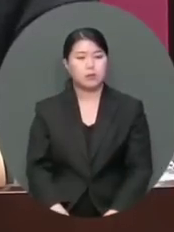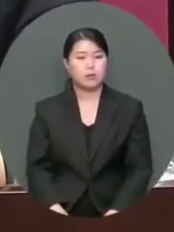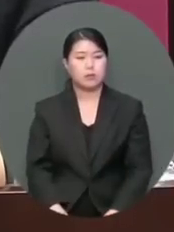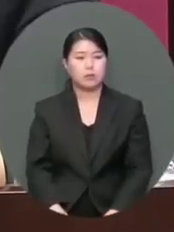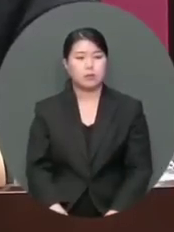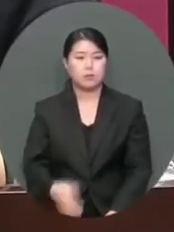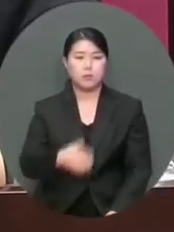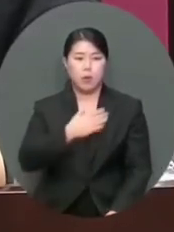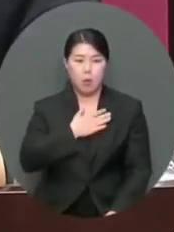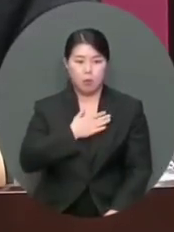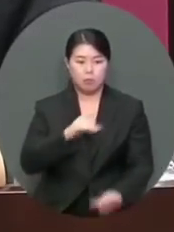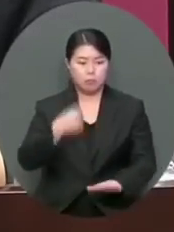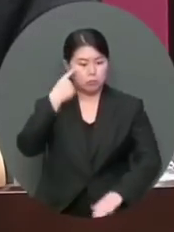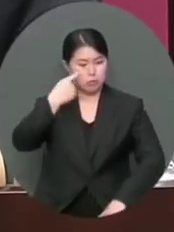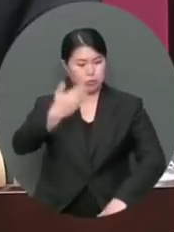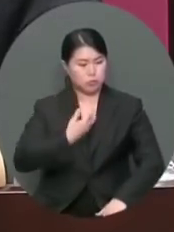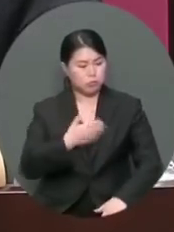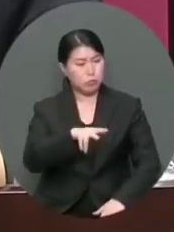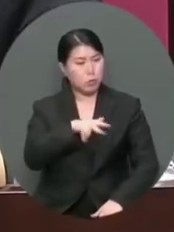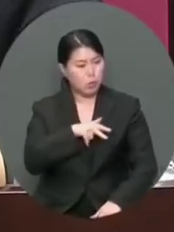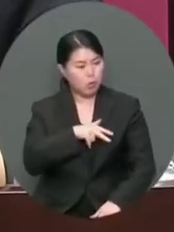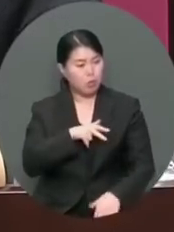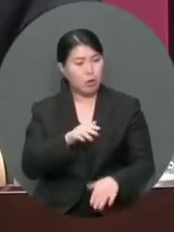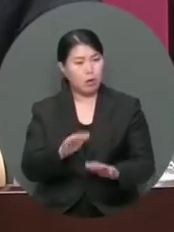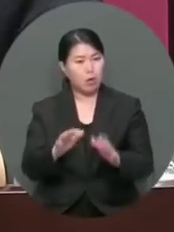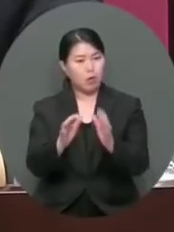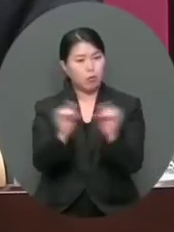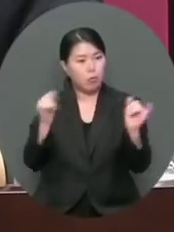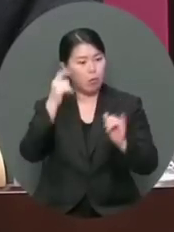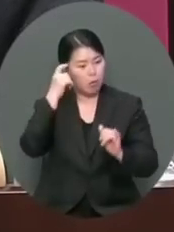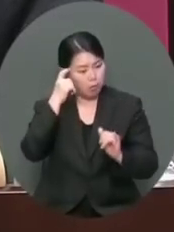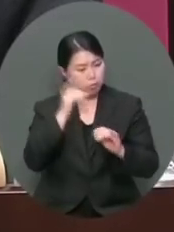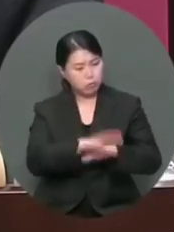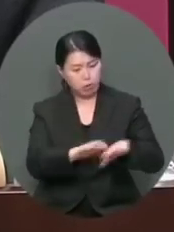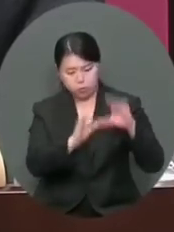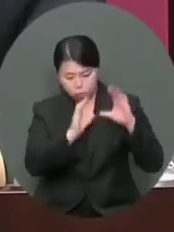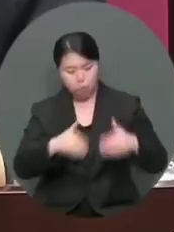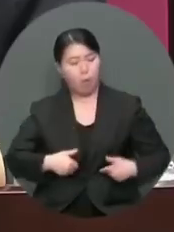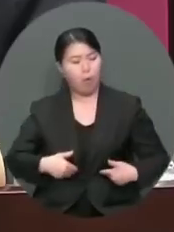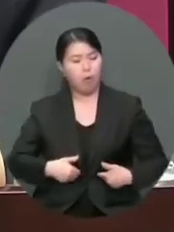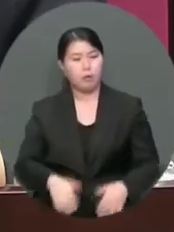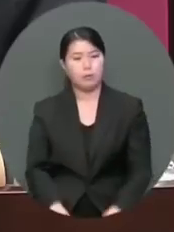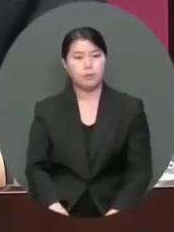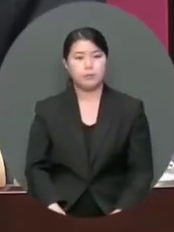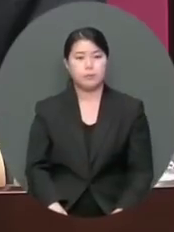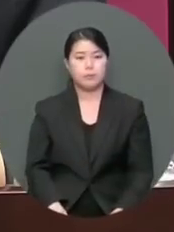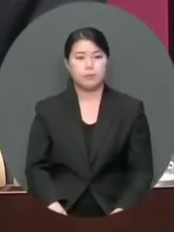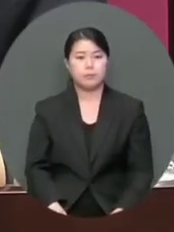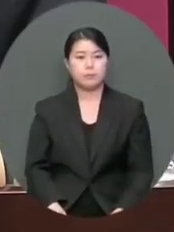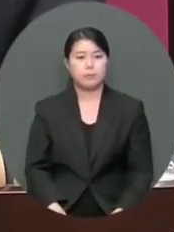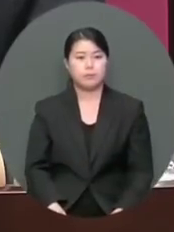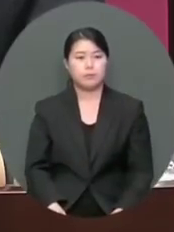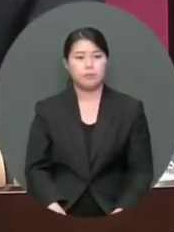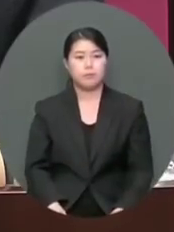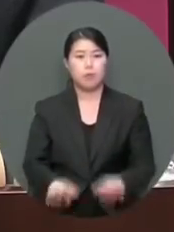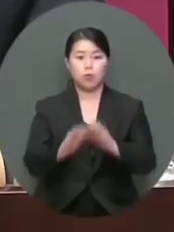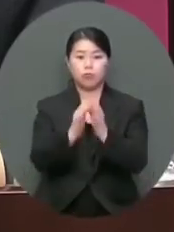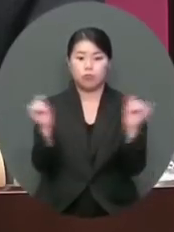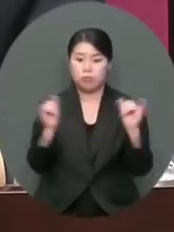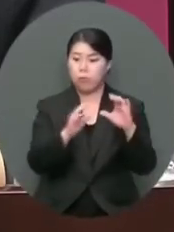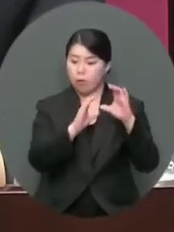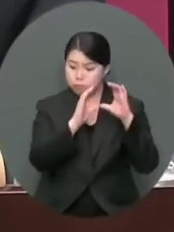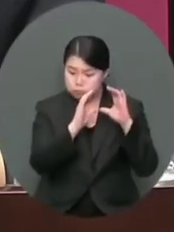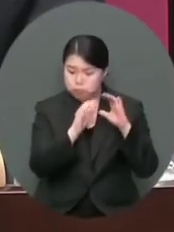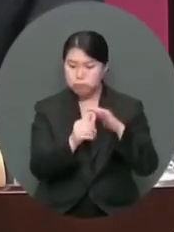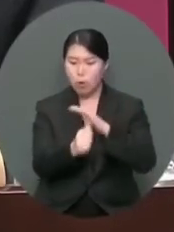아니, 제가 지금 저 질문한 의원님의 국민의 의견을 들어야 될 거 아니겠습니까? 아, 왜